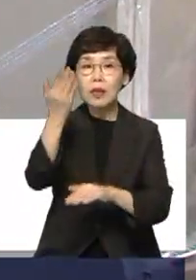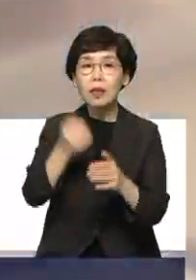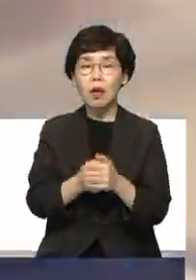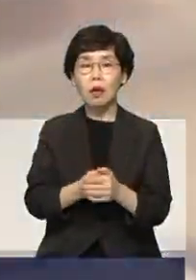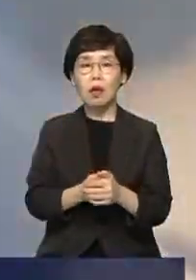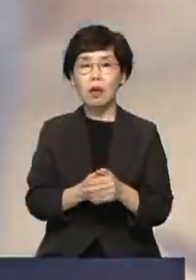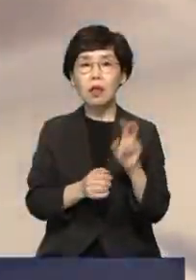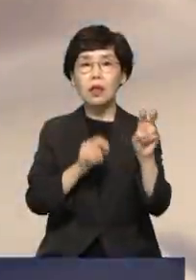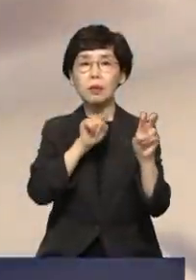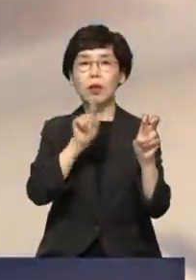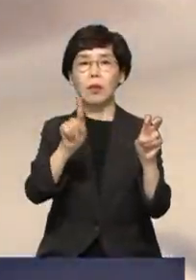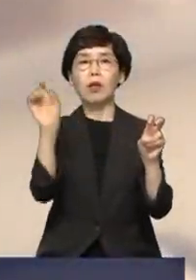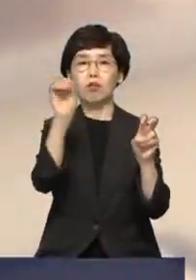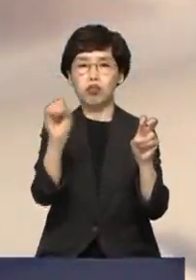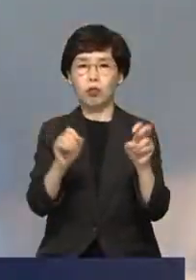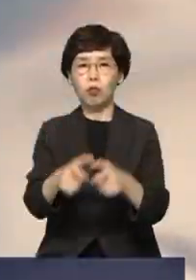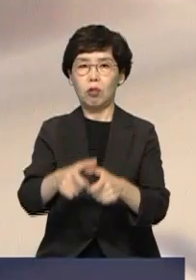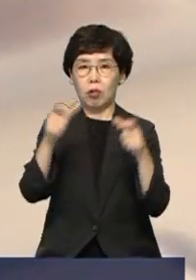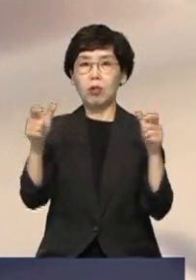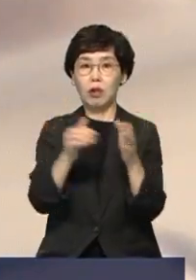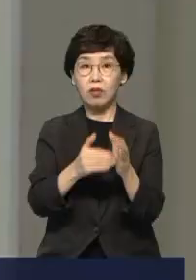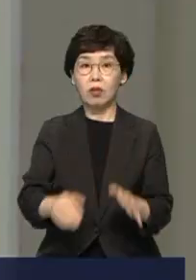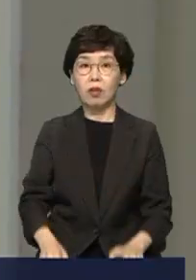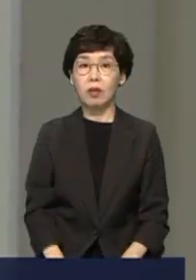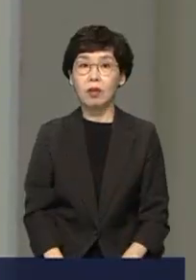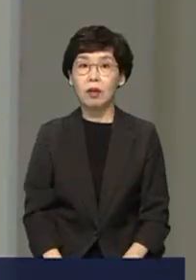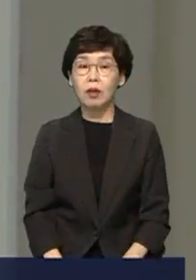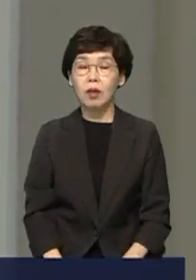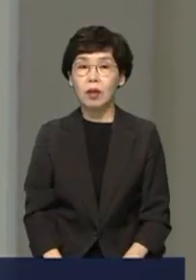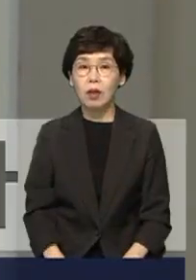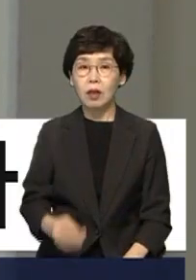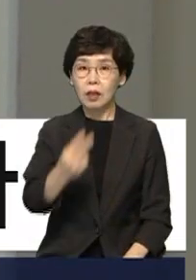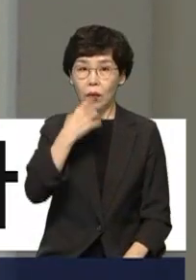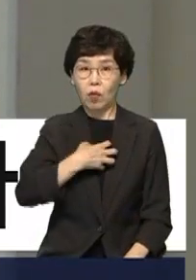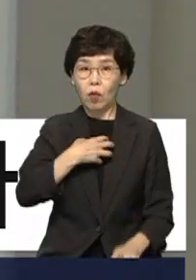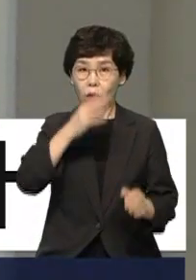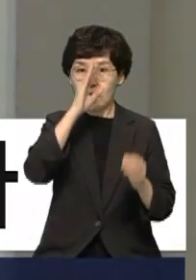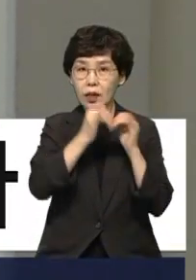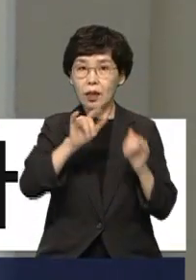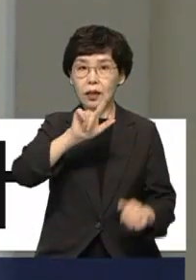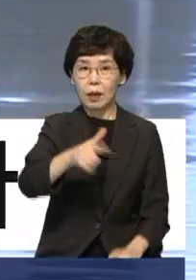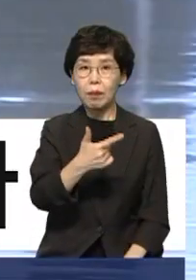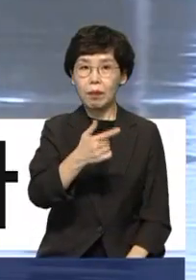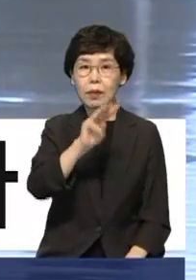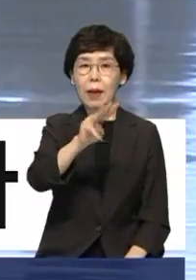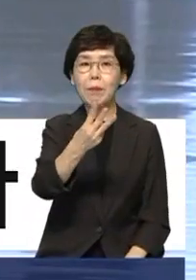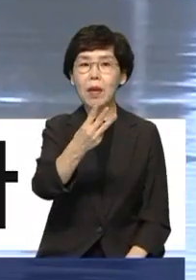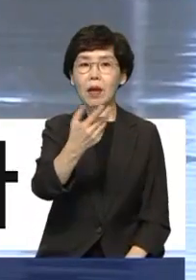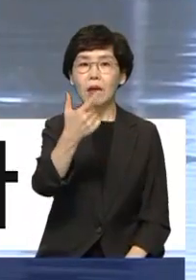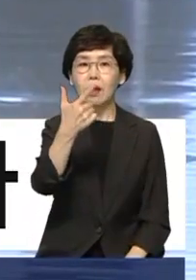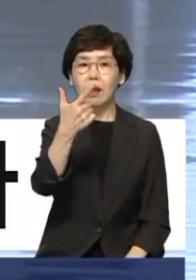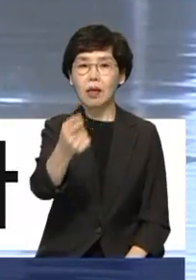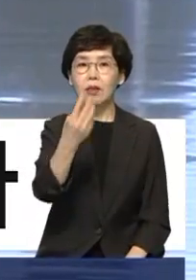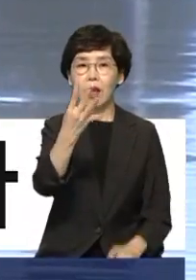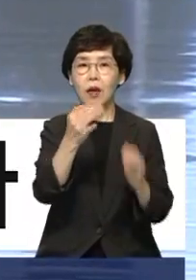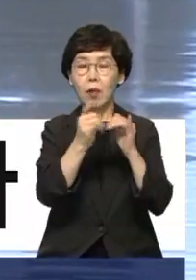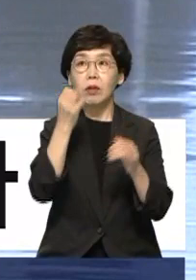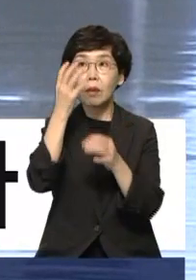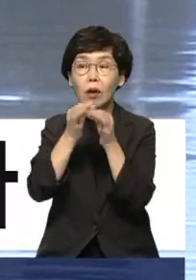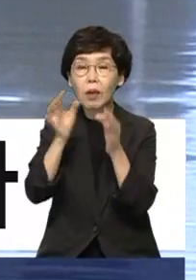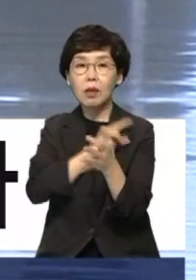비율이 20.1%까지 높아졌습니다. 위중증 환자는 364명으로 3개월여 만에 가장